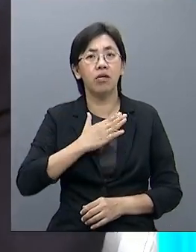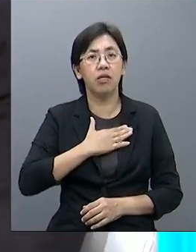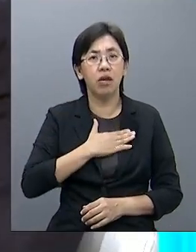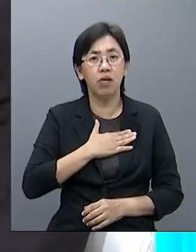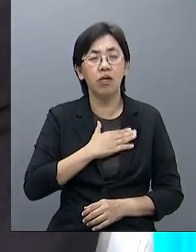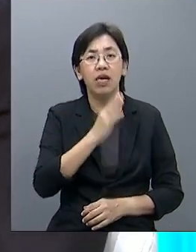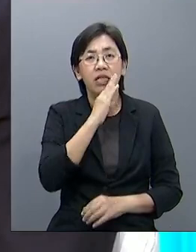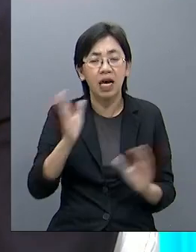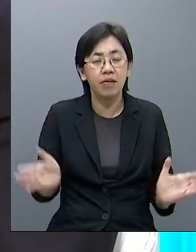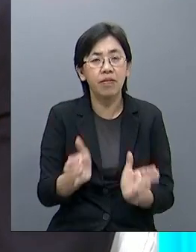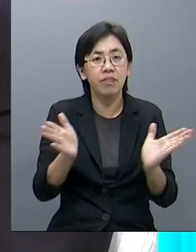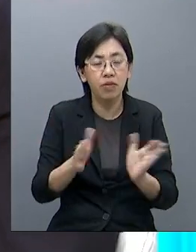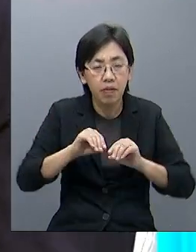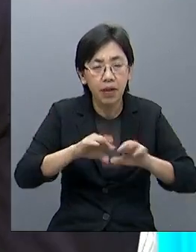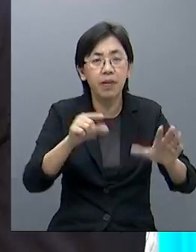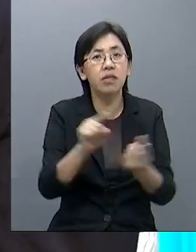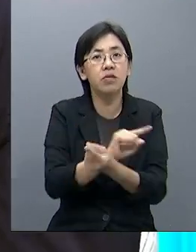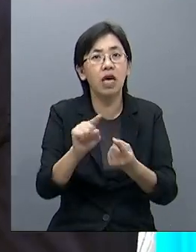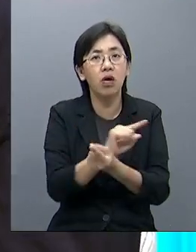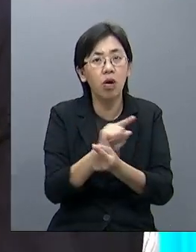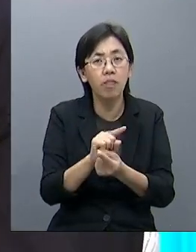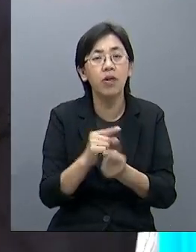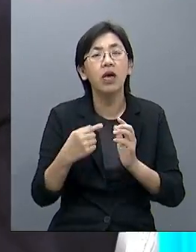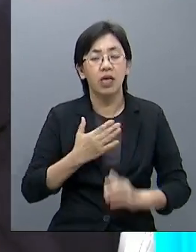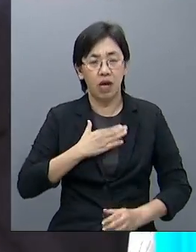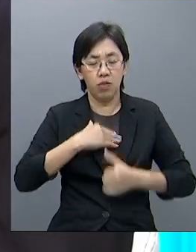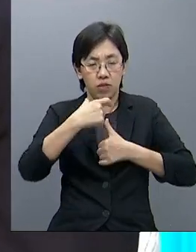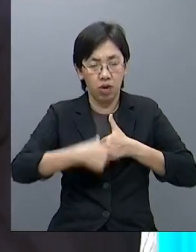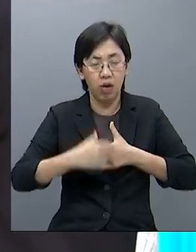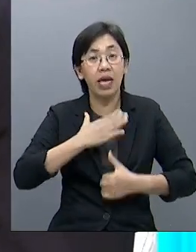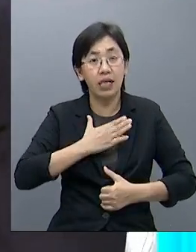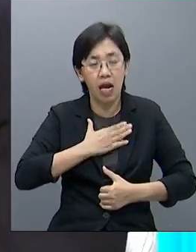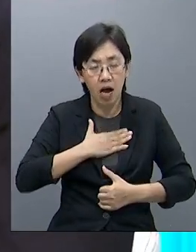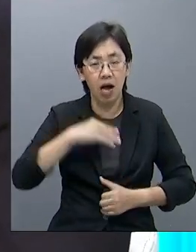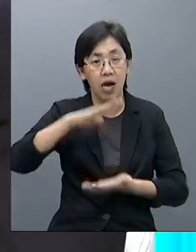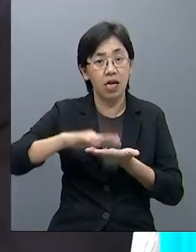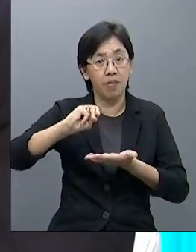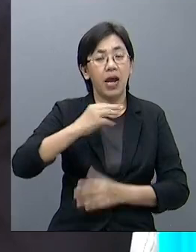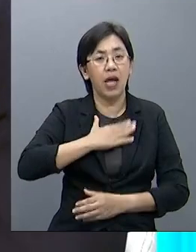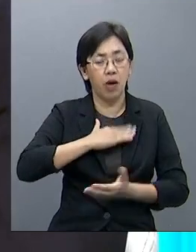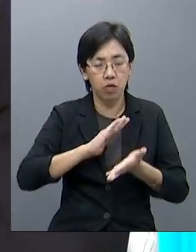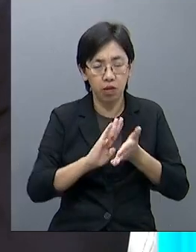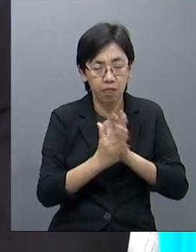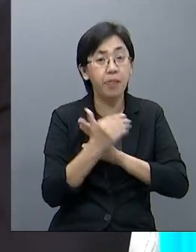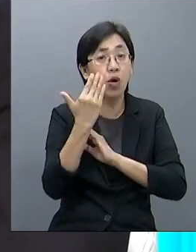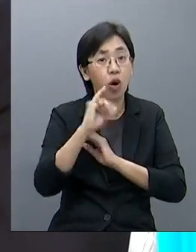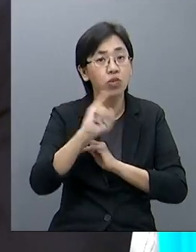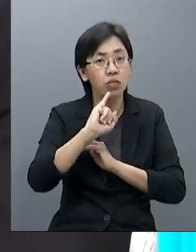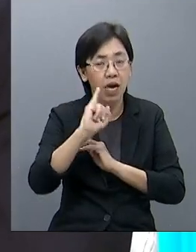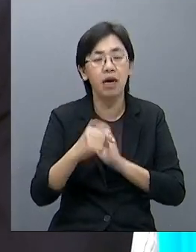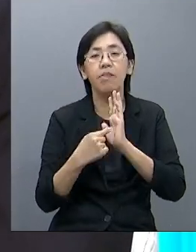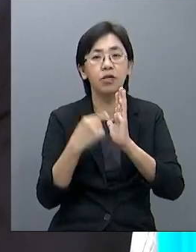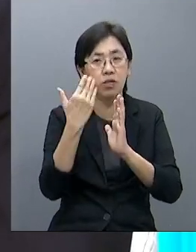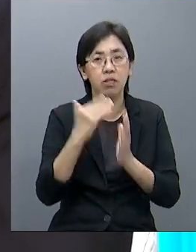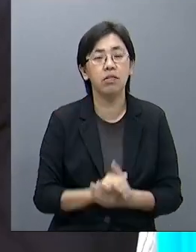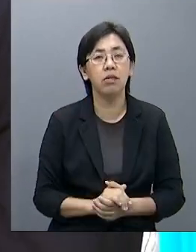หวิทธา produzให้เป็ตัวอย่างทดีก่อนใชไหมครัสิ่ทเราทำท